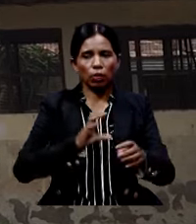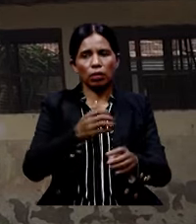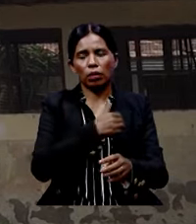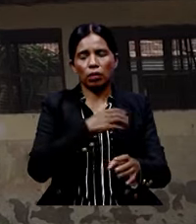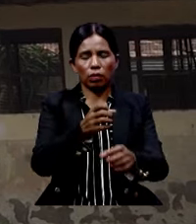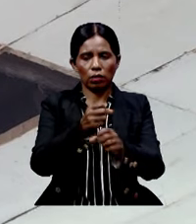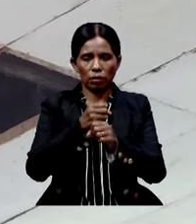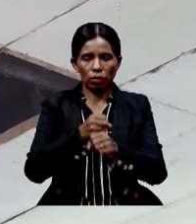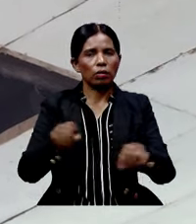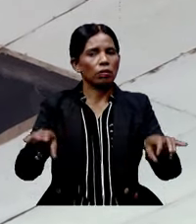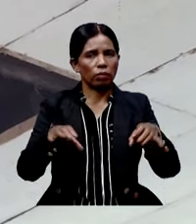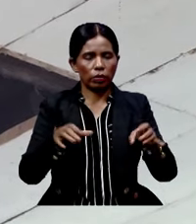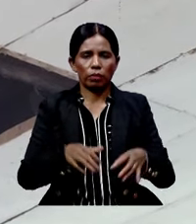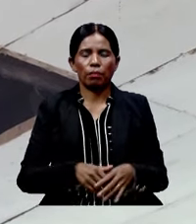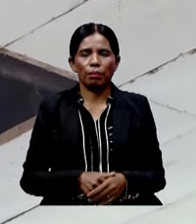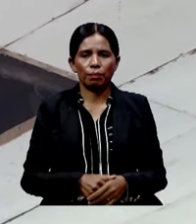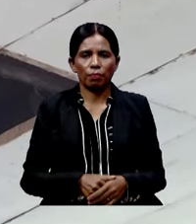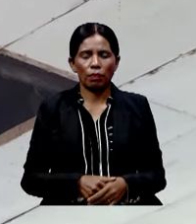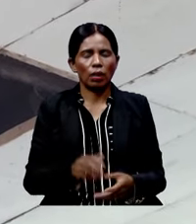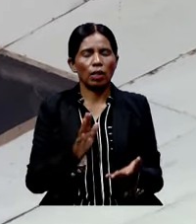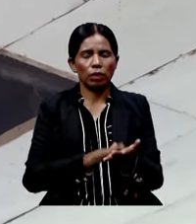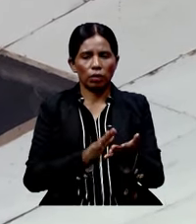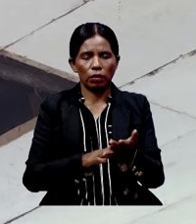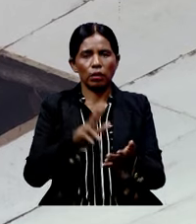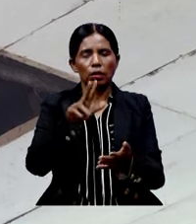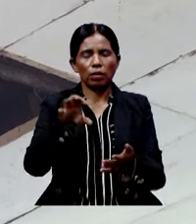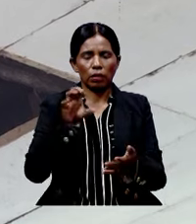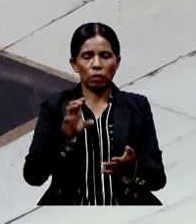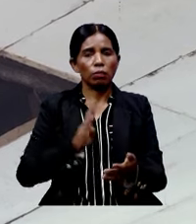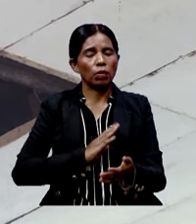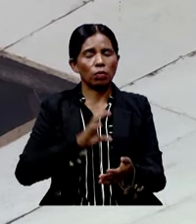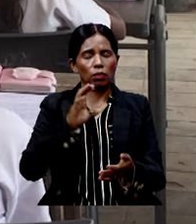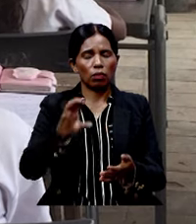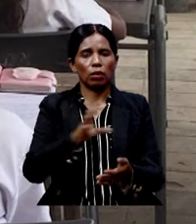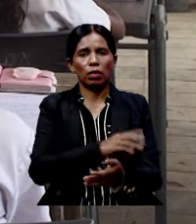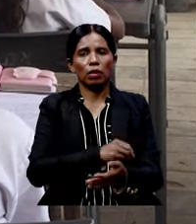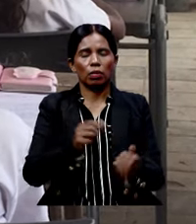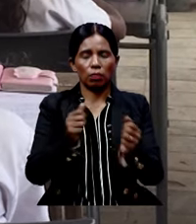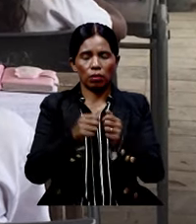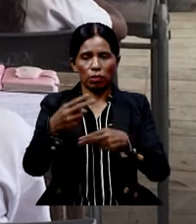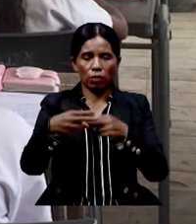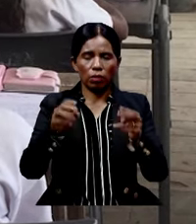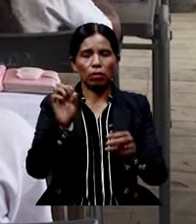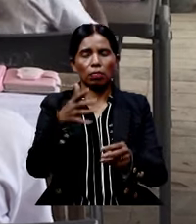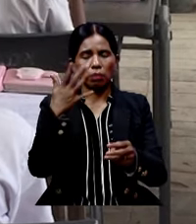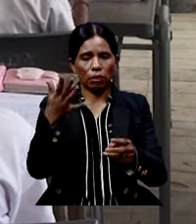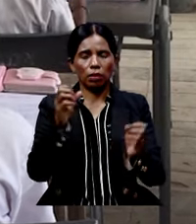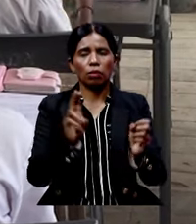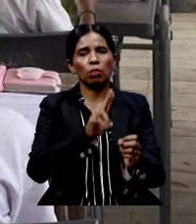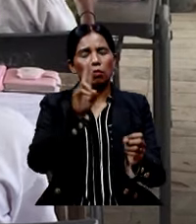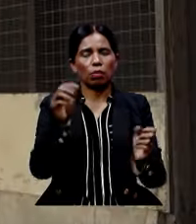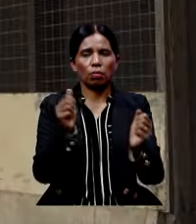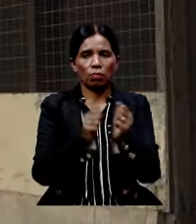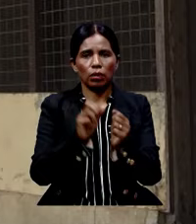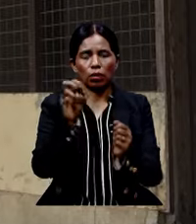sedoksimu termu servisu. Sekolah Basika Filial 300 Vila Nova Baukau, ia sala de aula sanur resen 5, mai beda daun nih utiliza det sala